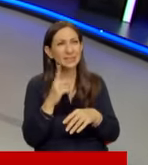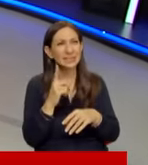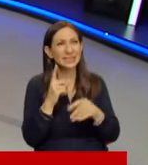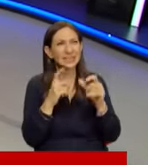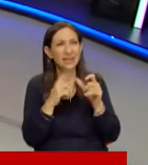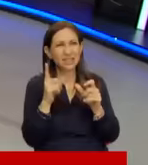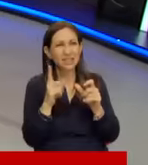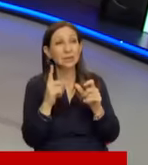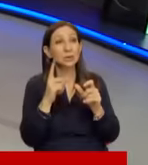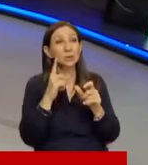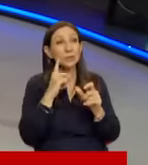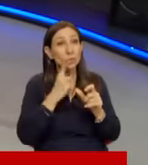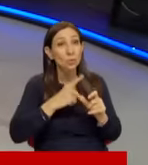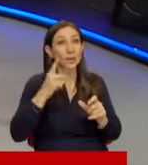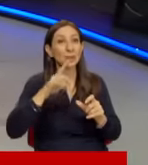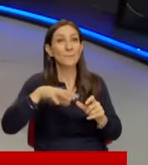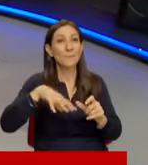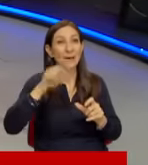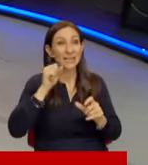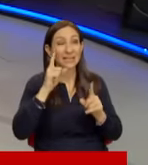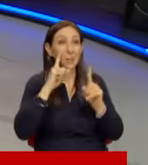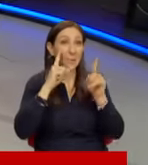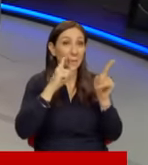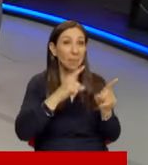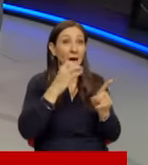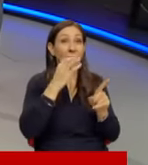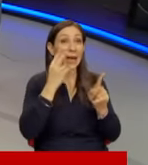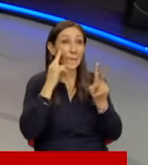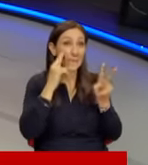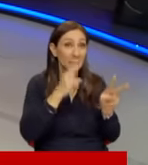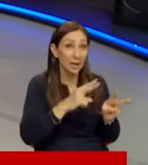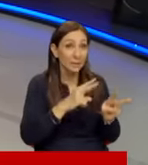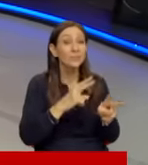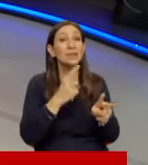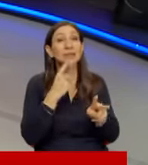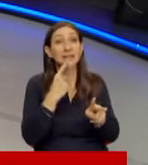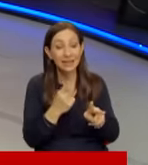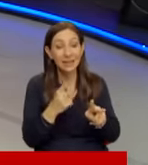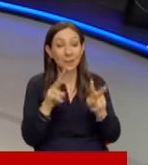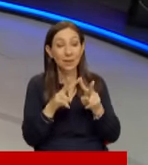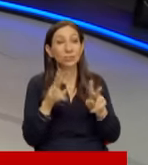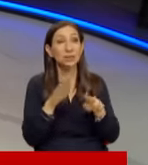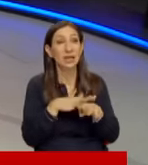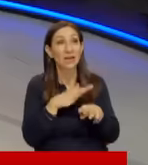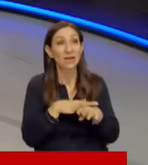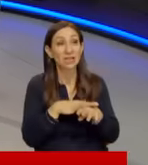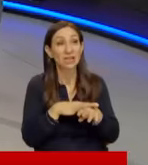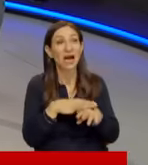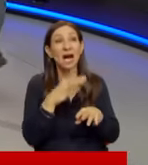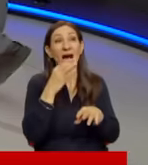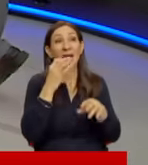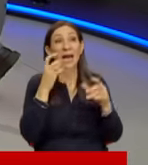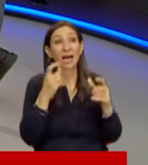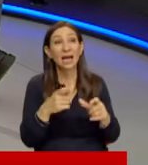Savaş? Cumhuriyet'in başkentine bir gidelim, Ankara'ya gidelim. Ve dedi ki Mansur Yavaş,